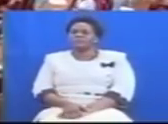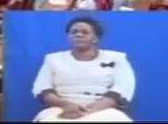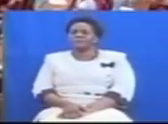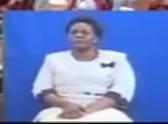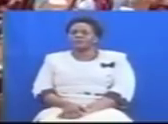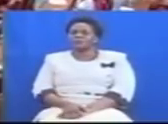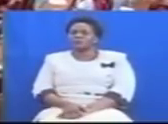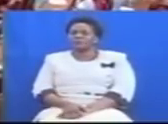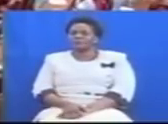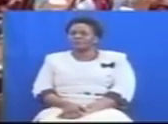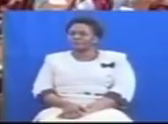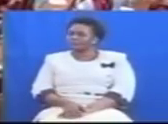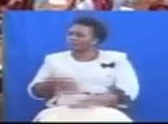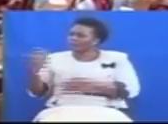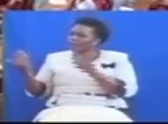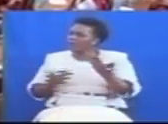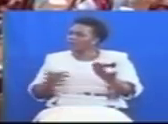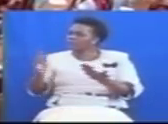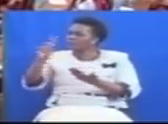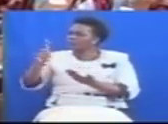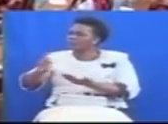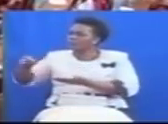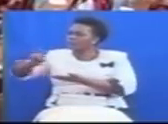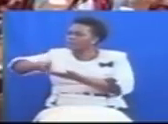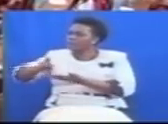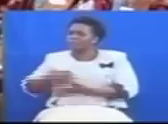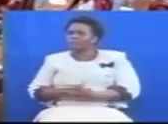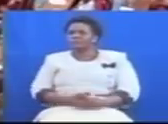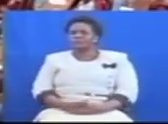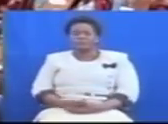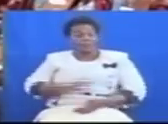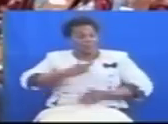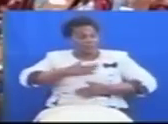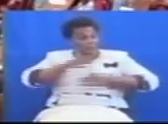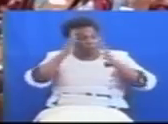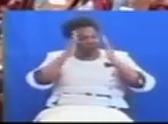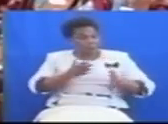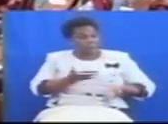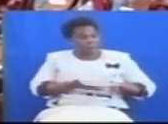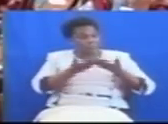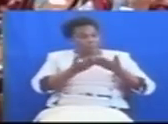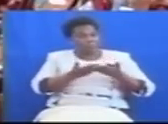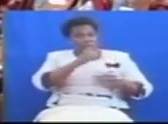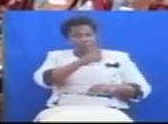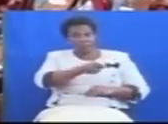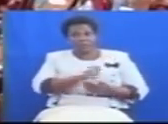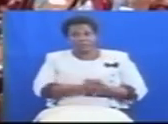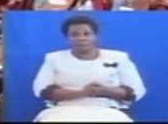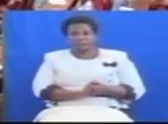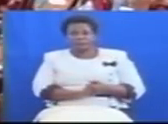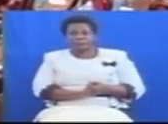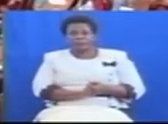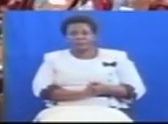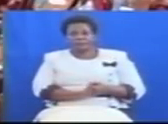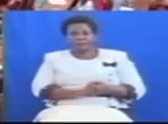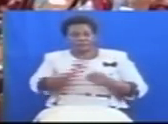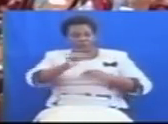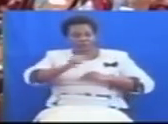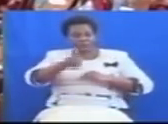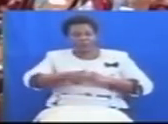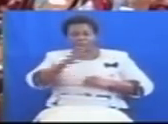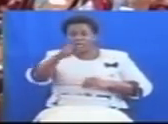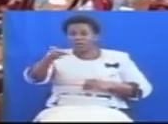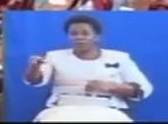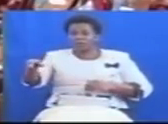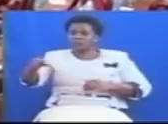Mheshimiwa Zainab Matitu Vulu, swali la nyongeza. Asante sana Mheshimiwa Naibu Spika. Kwa niaba ya wananchi